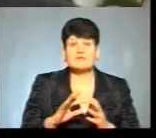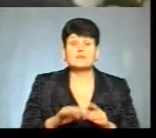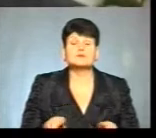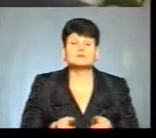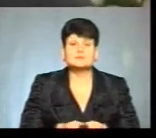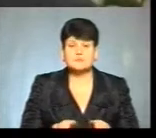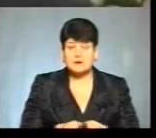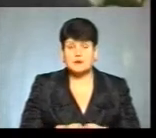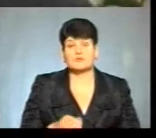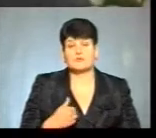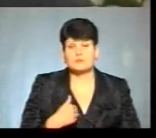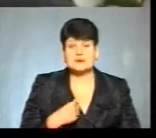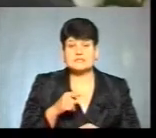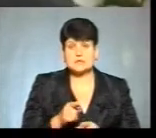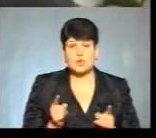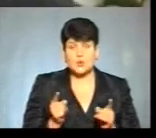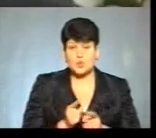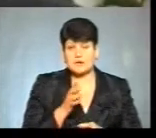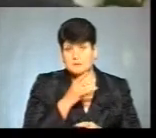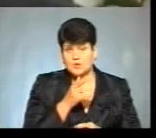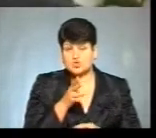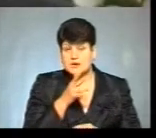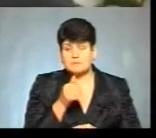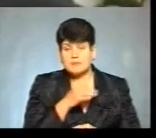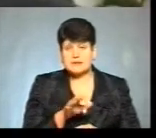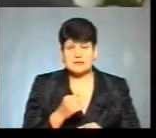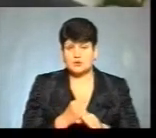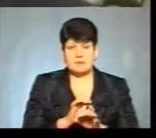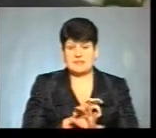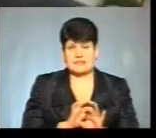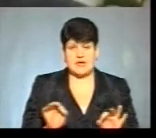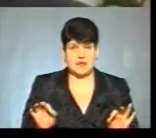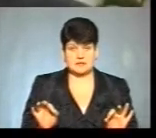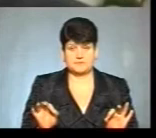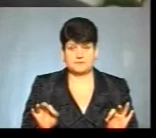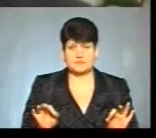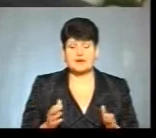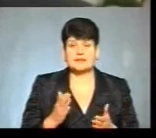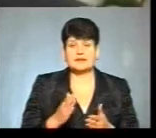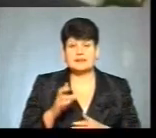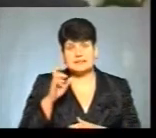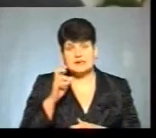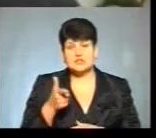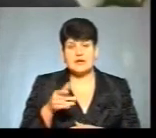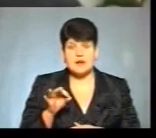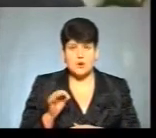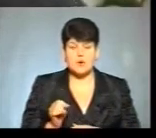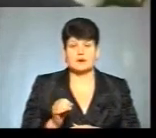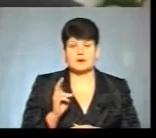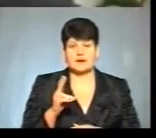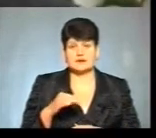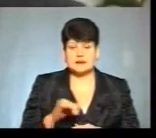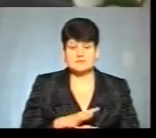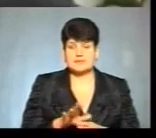ми за той короткий період часу ми не зробимо ідеально, скажімо. І Держгеокадастр ми не зробимо ідеально. Ну,